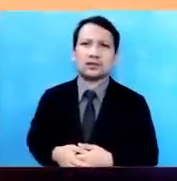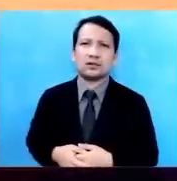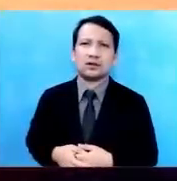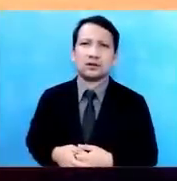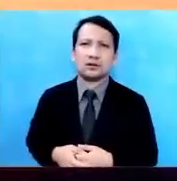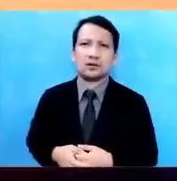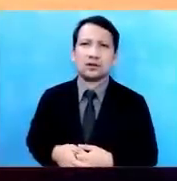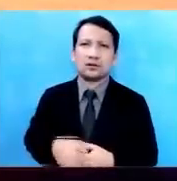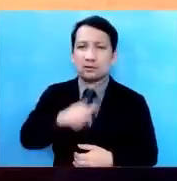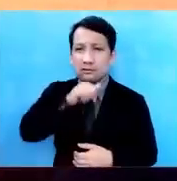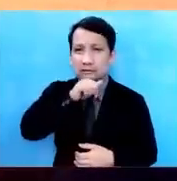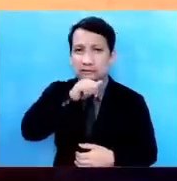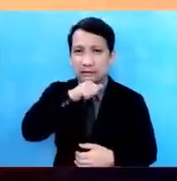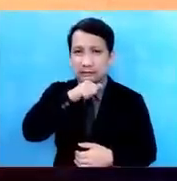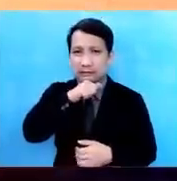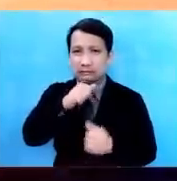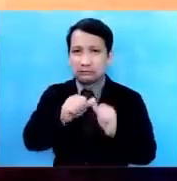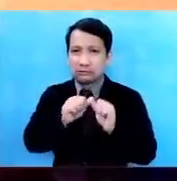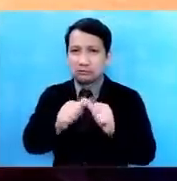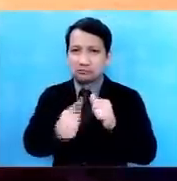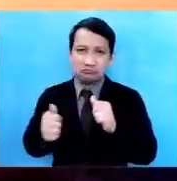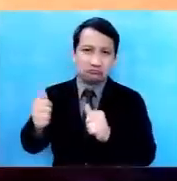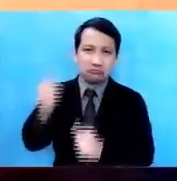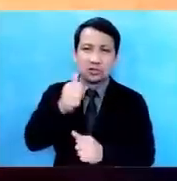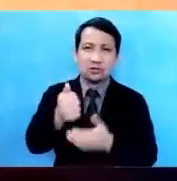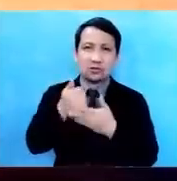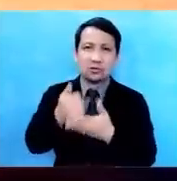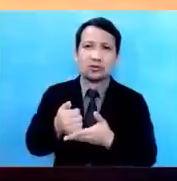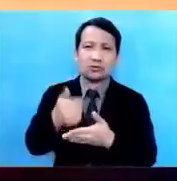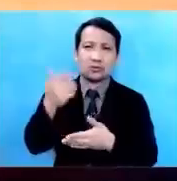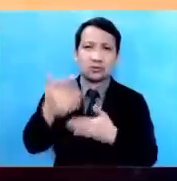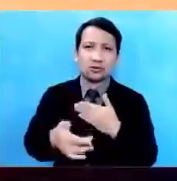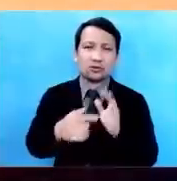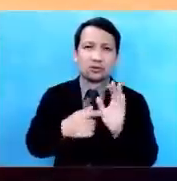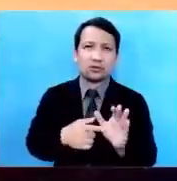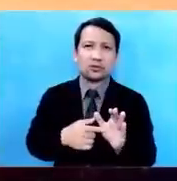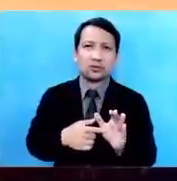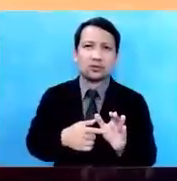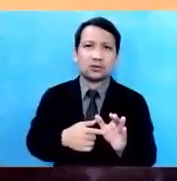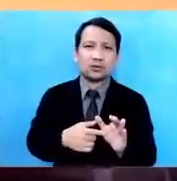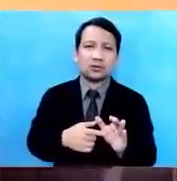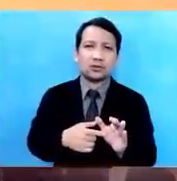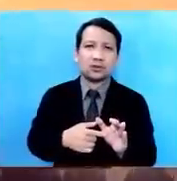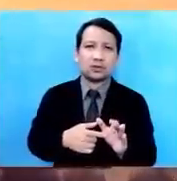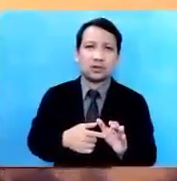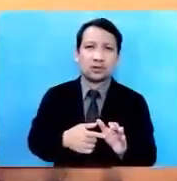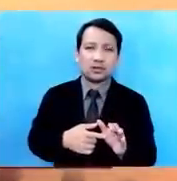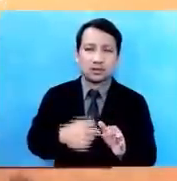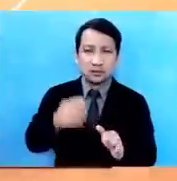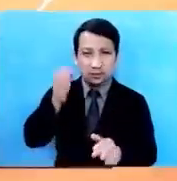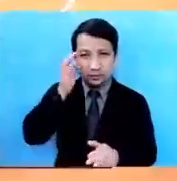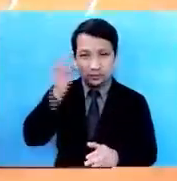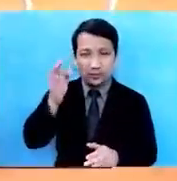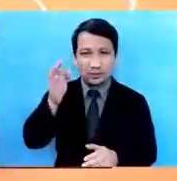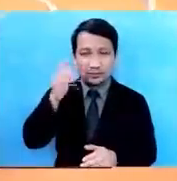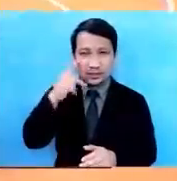Ateneo ang unang nagpakitang gila sa tulong ng early baskets ng mythical team member na si Fortsky Padrigao.